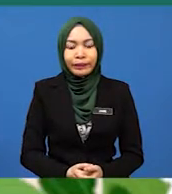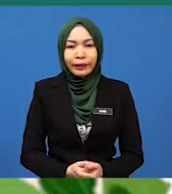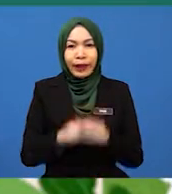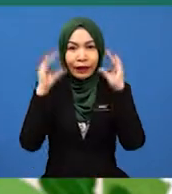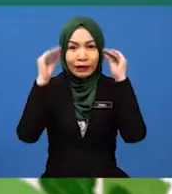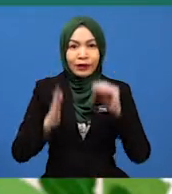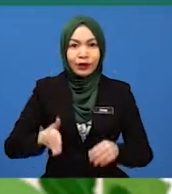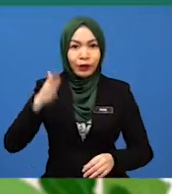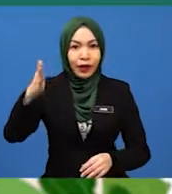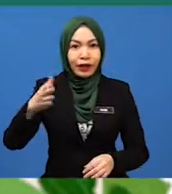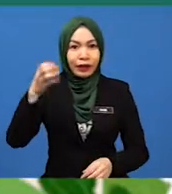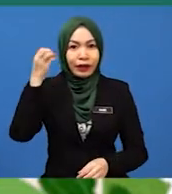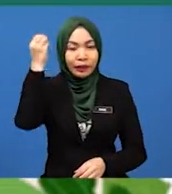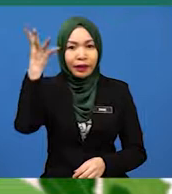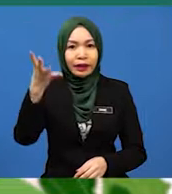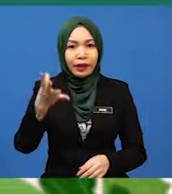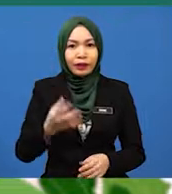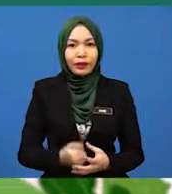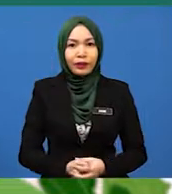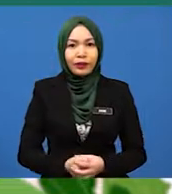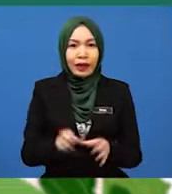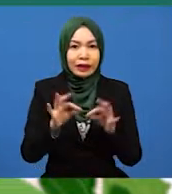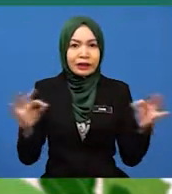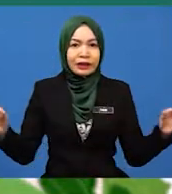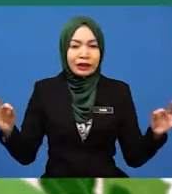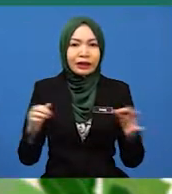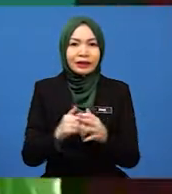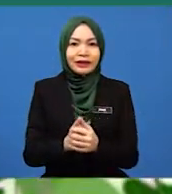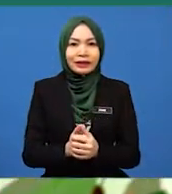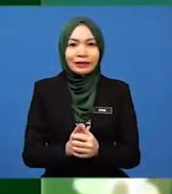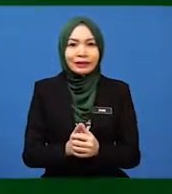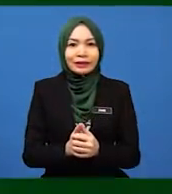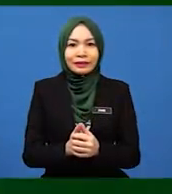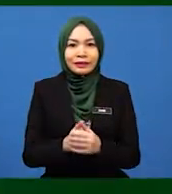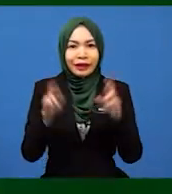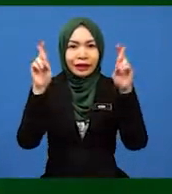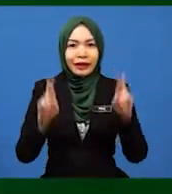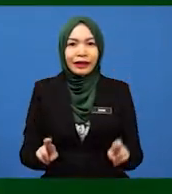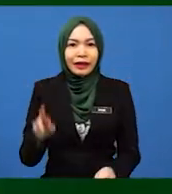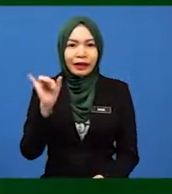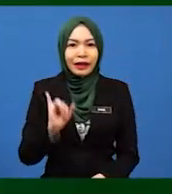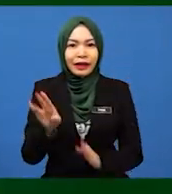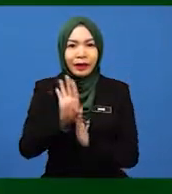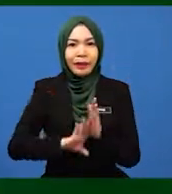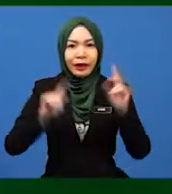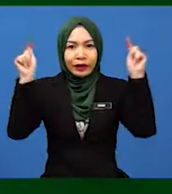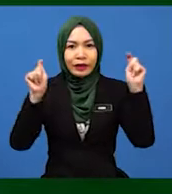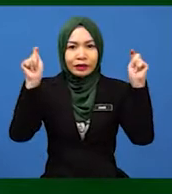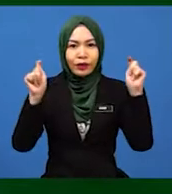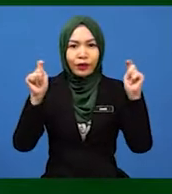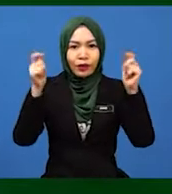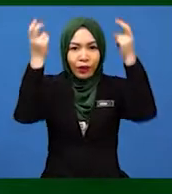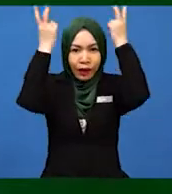Cikgu akan ceritakan kepada murid-murid sebuah cerita rakyat yang bertajuk Arnab